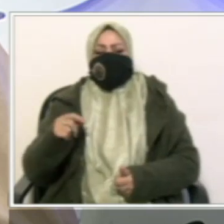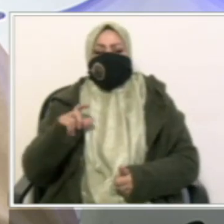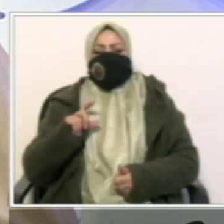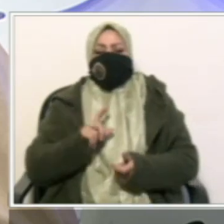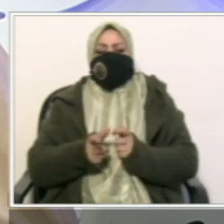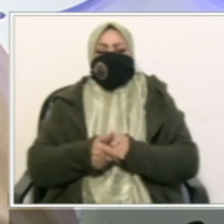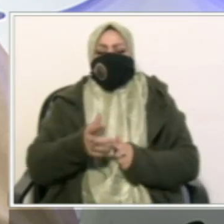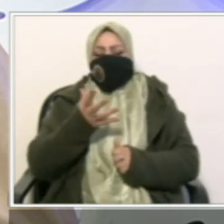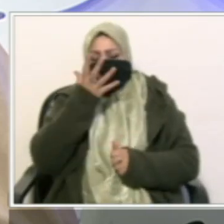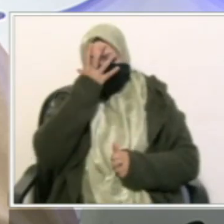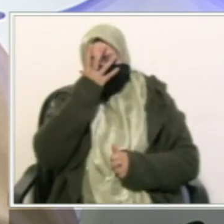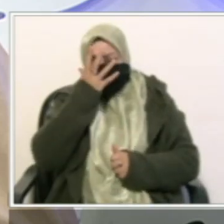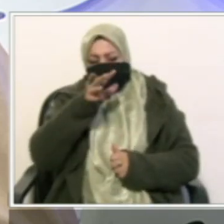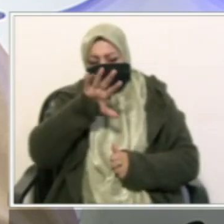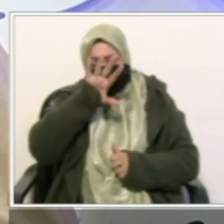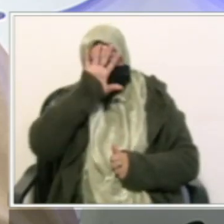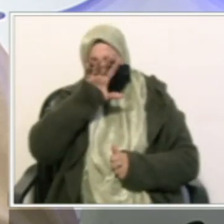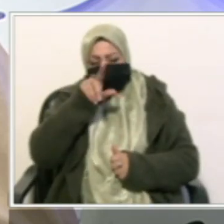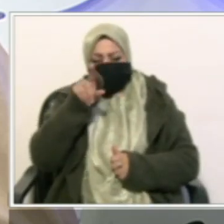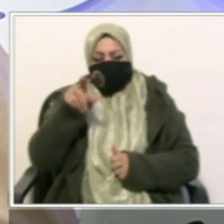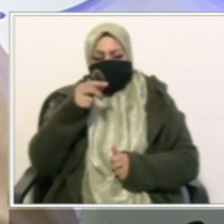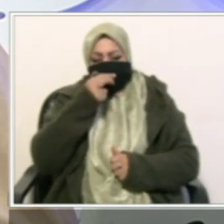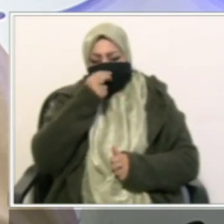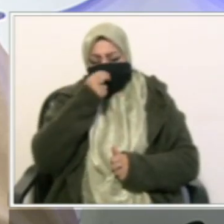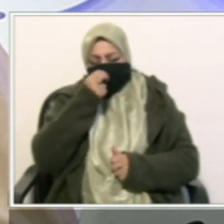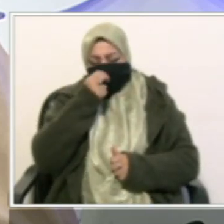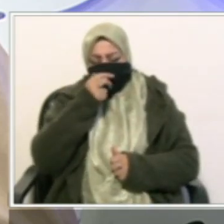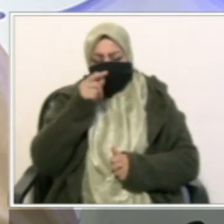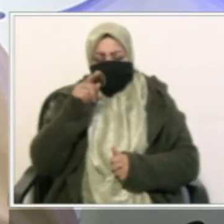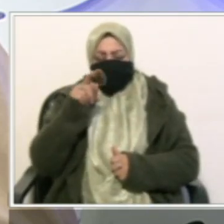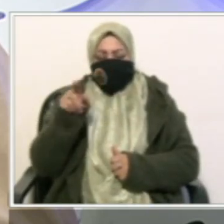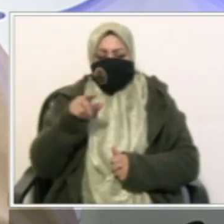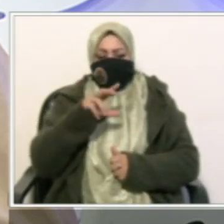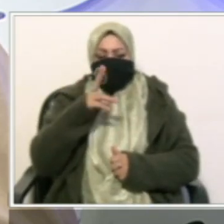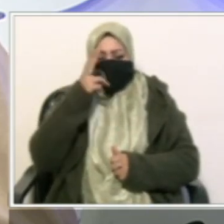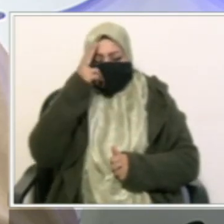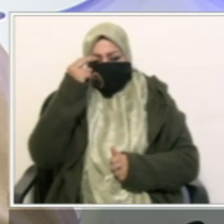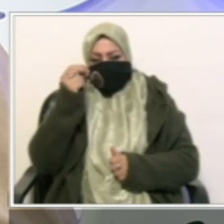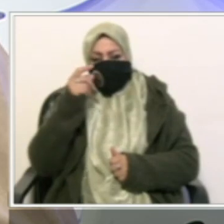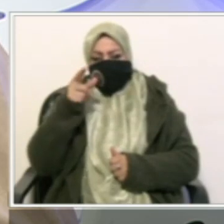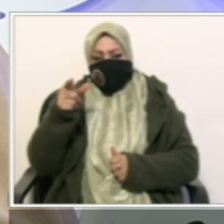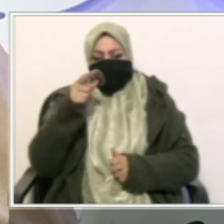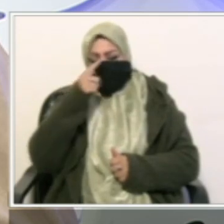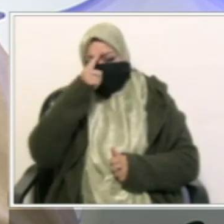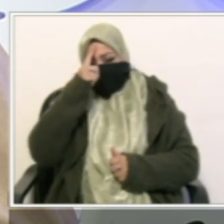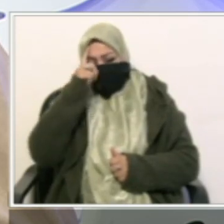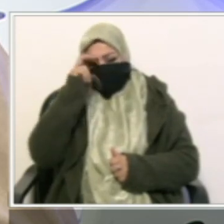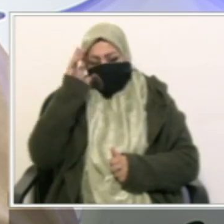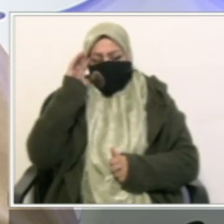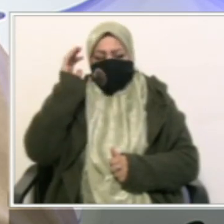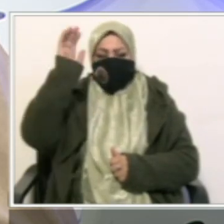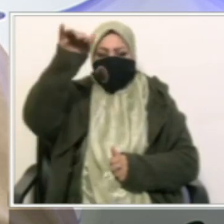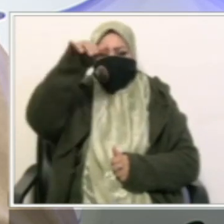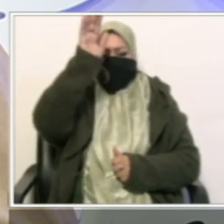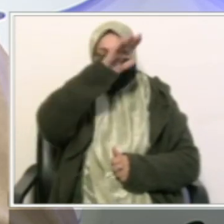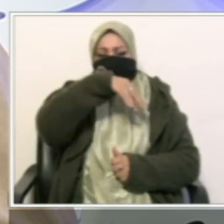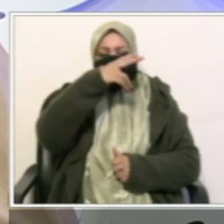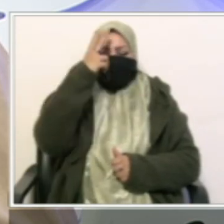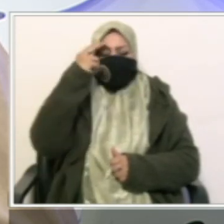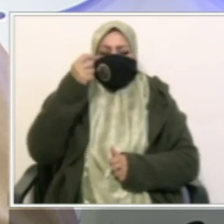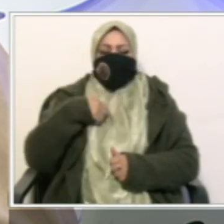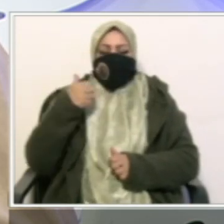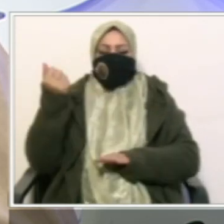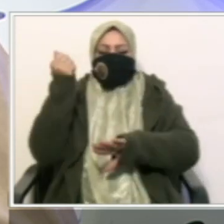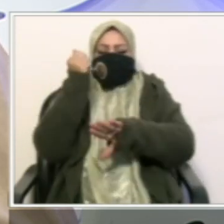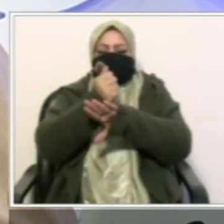هو دسيس بيننا لليهود، لأن الذي يقول ليس لنا عداوة مع اليهود